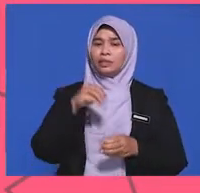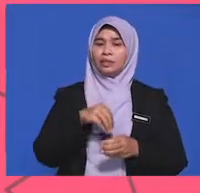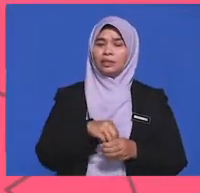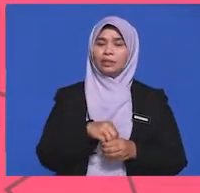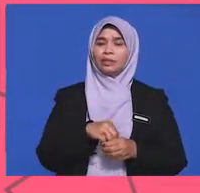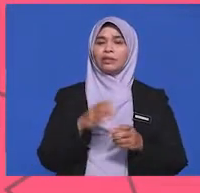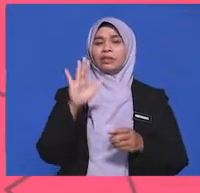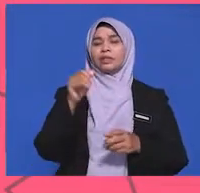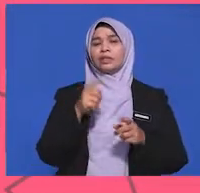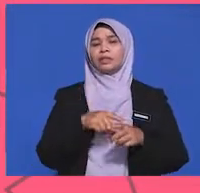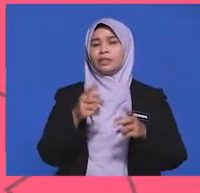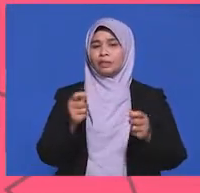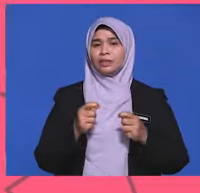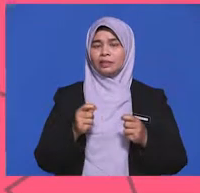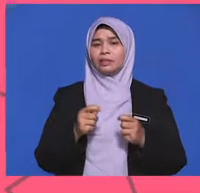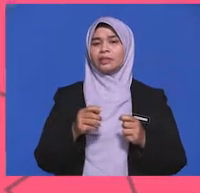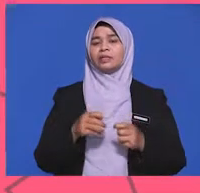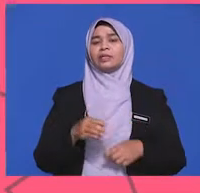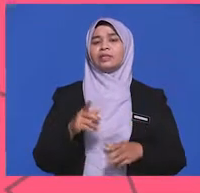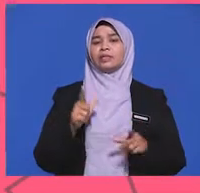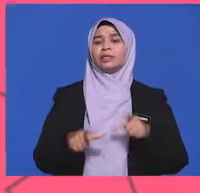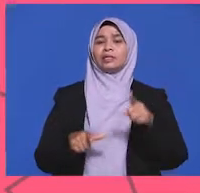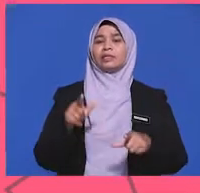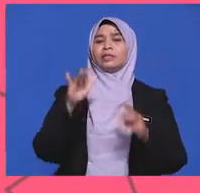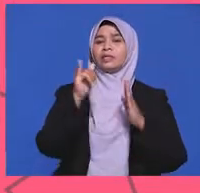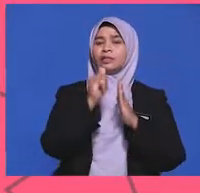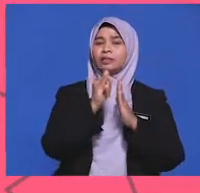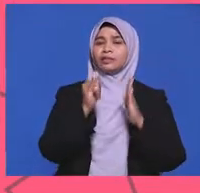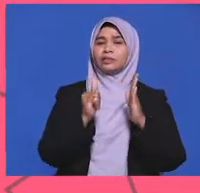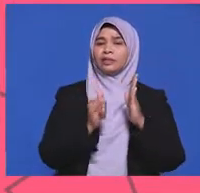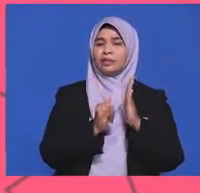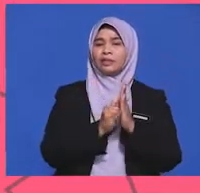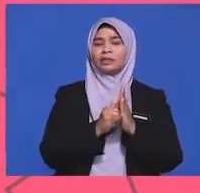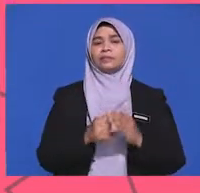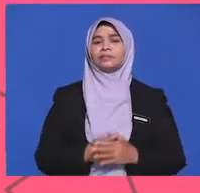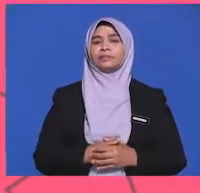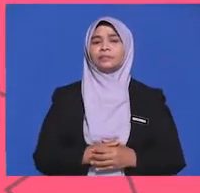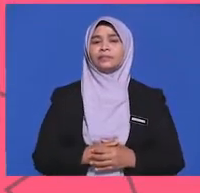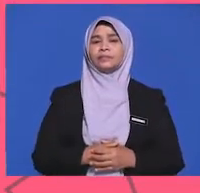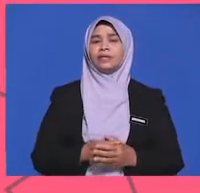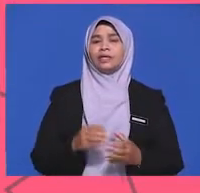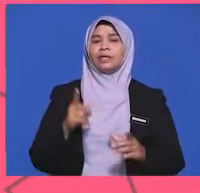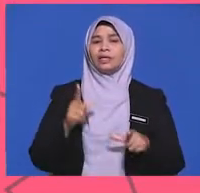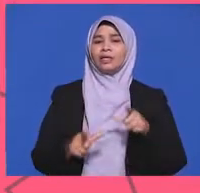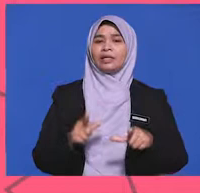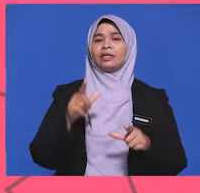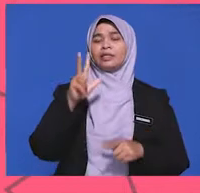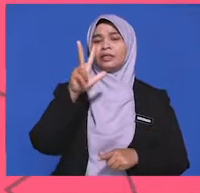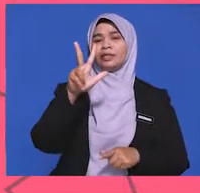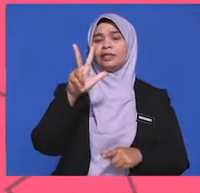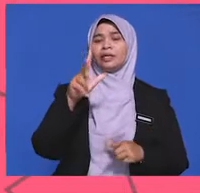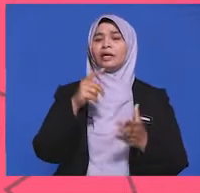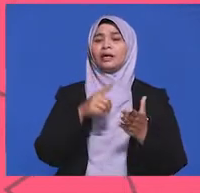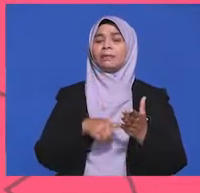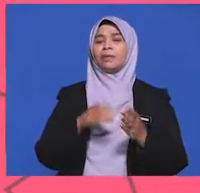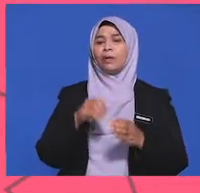diterima. Langkah kedua, apakah syarat yang diperlukan? Langkah ketiga,